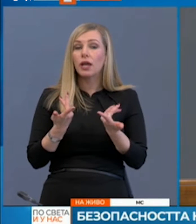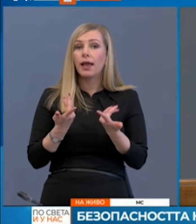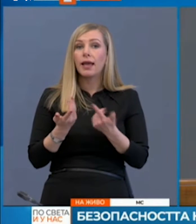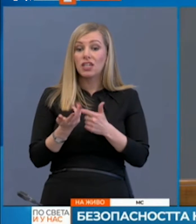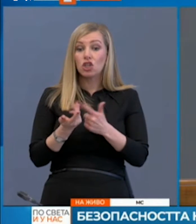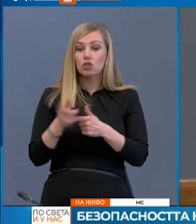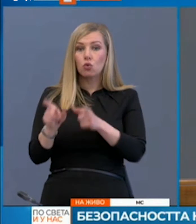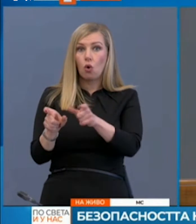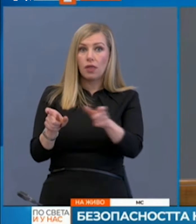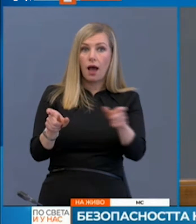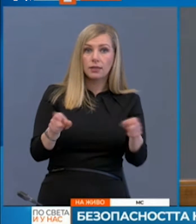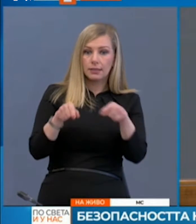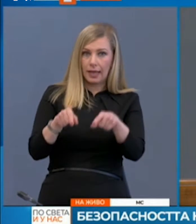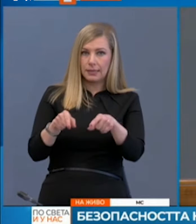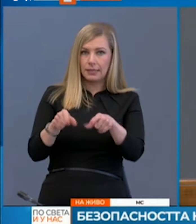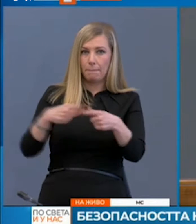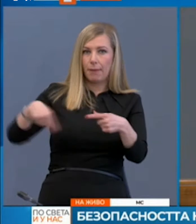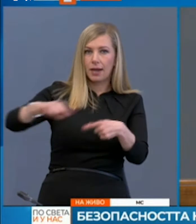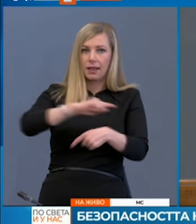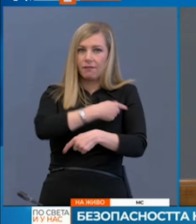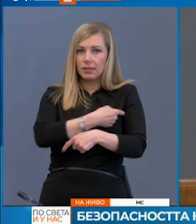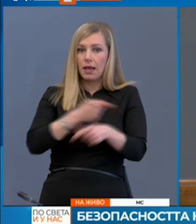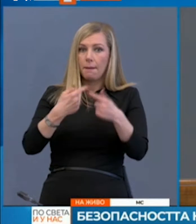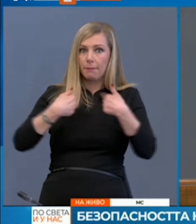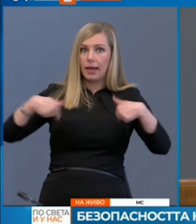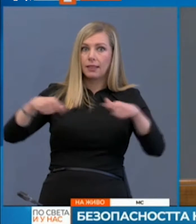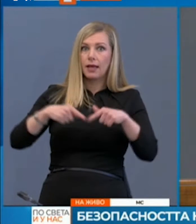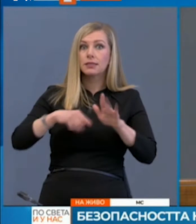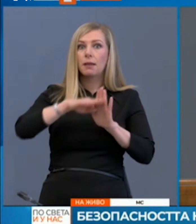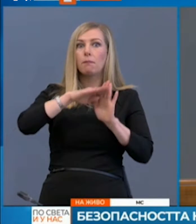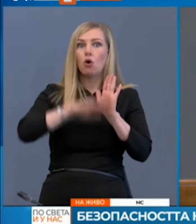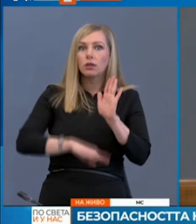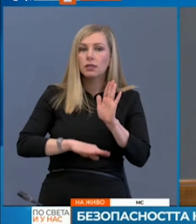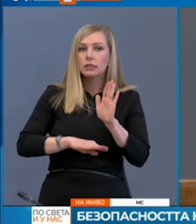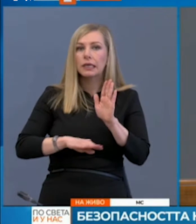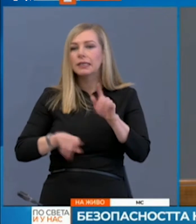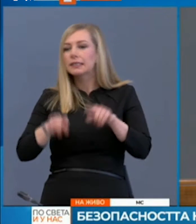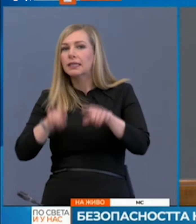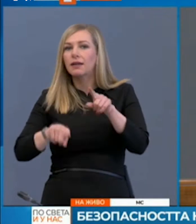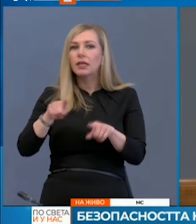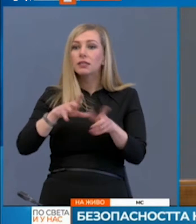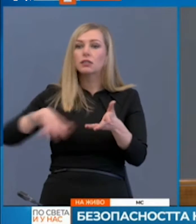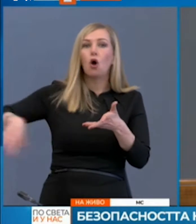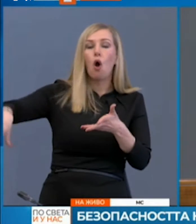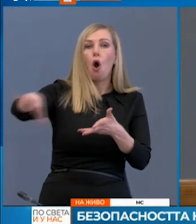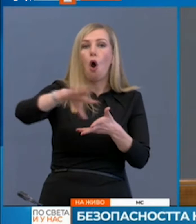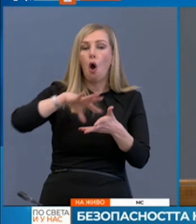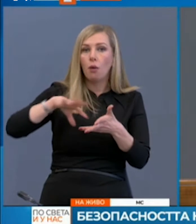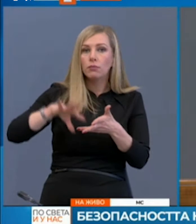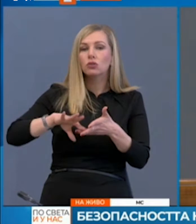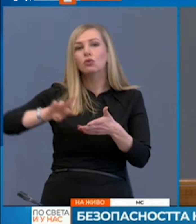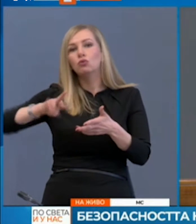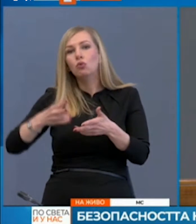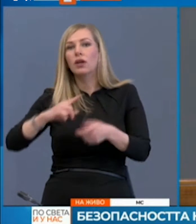наблюдаваме специално за тази партида, при нас е по-ниска спрямо общата честота за всички ваксини, включително и